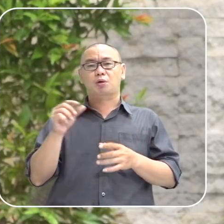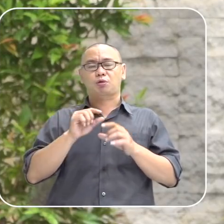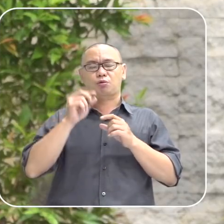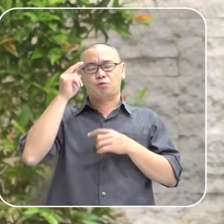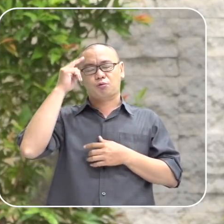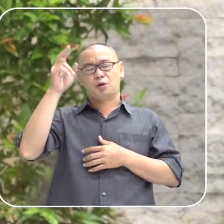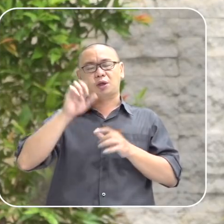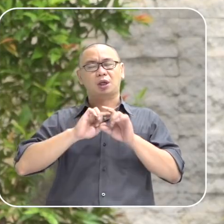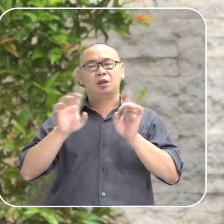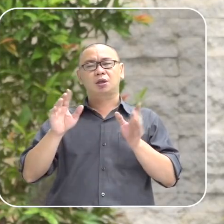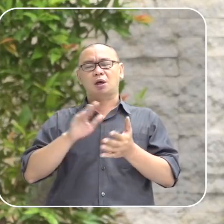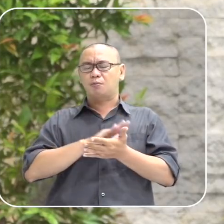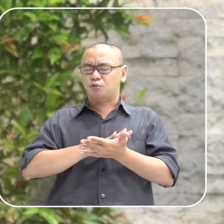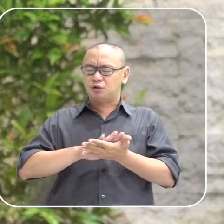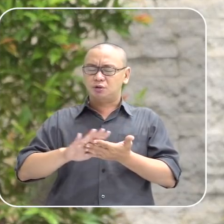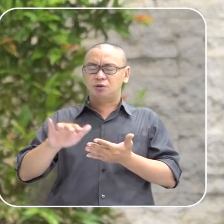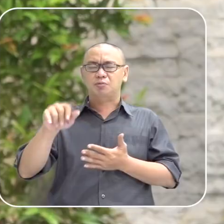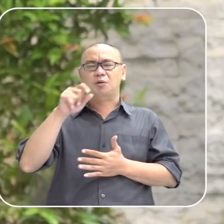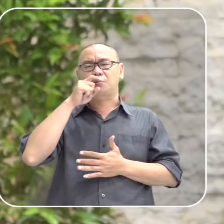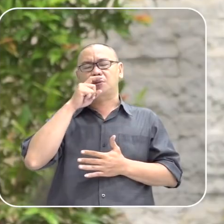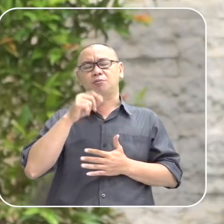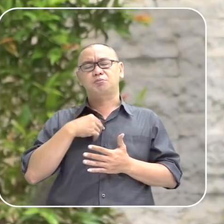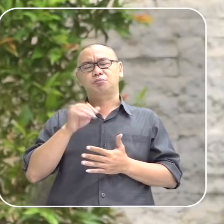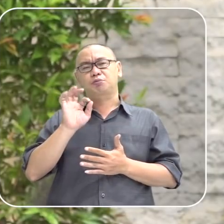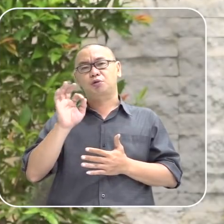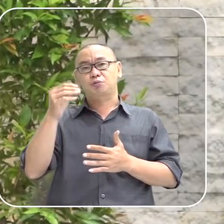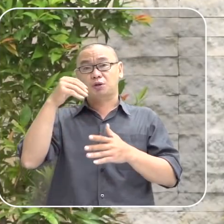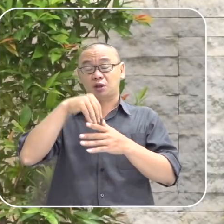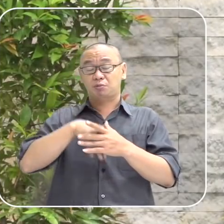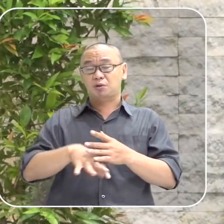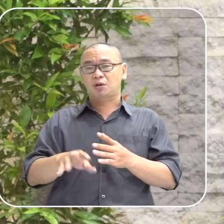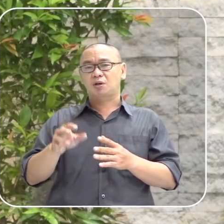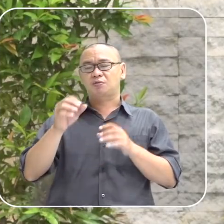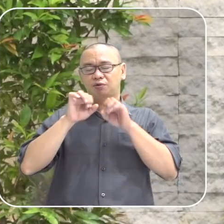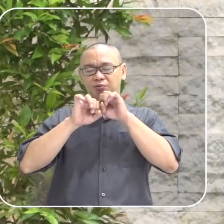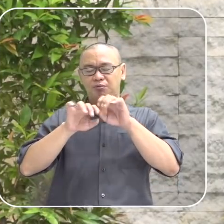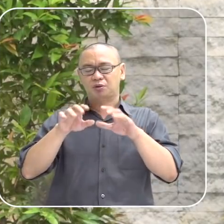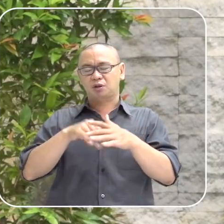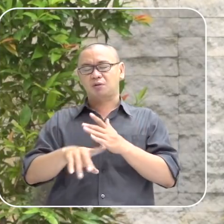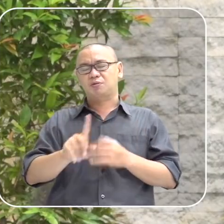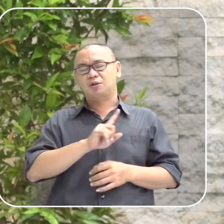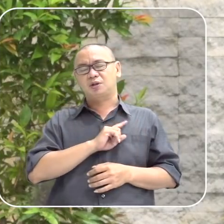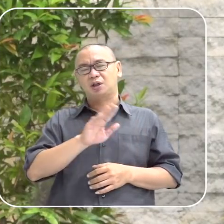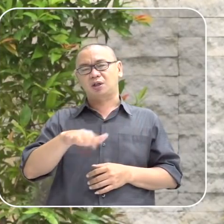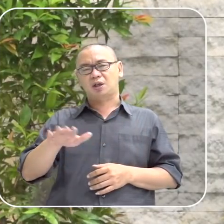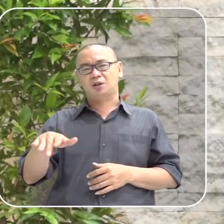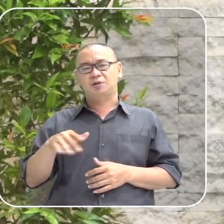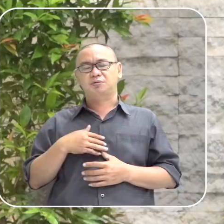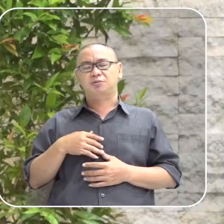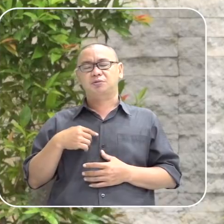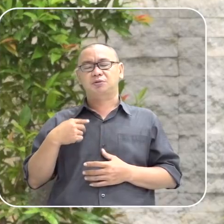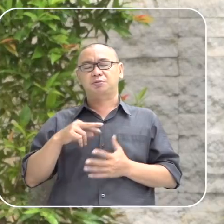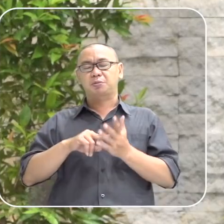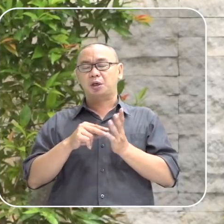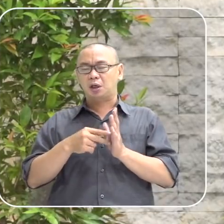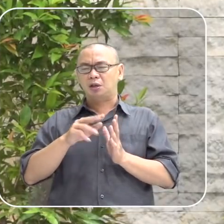Bapa, kalau kami belum menanamkan firman-Mu di dalam diri anak-anak kami. Dan kami sebagai anak-anak seringkali juga